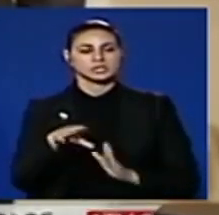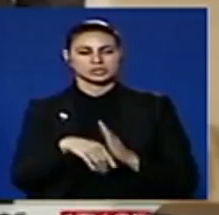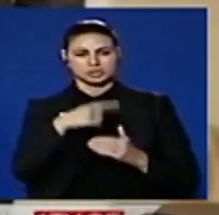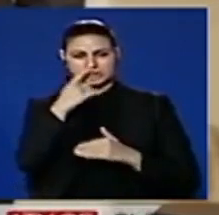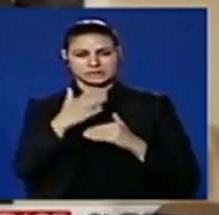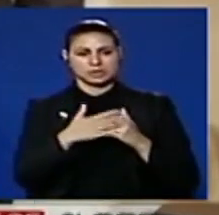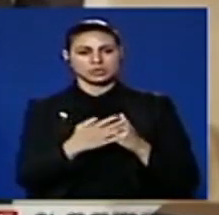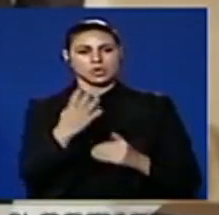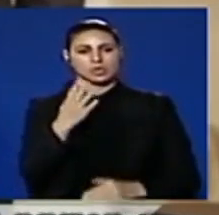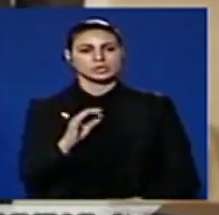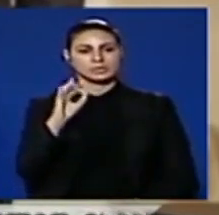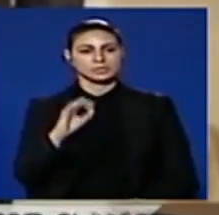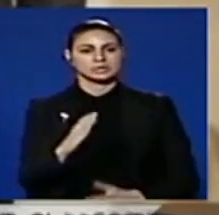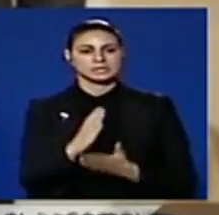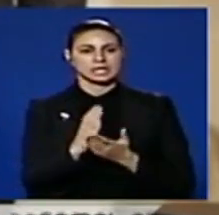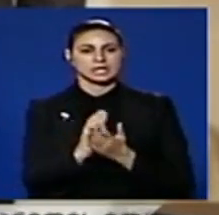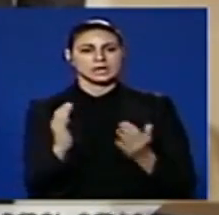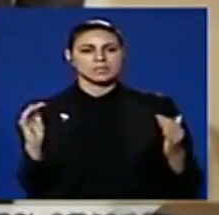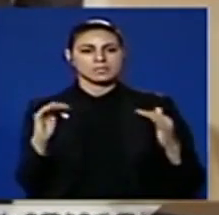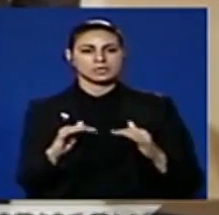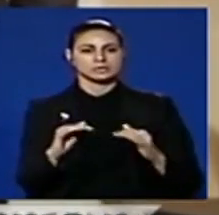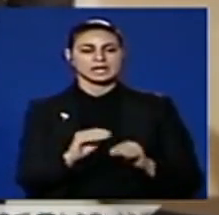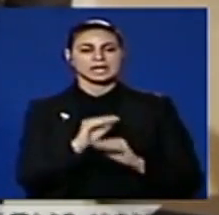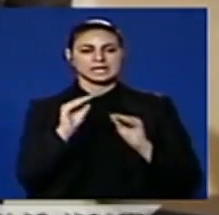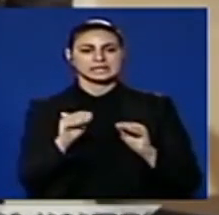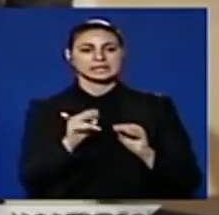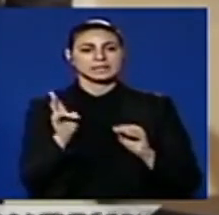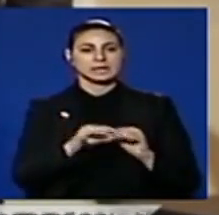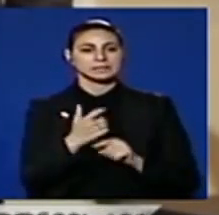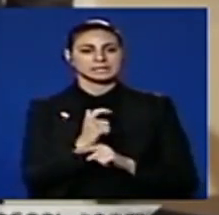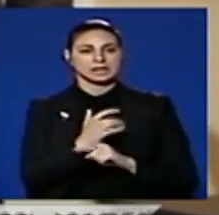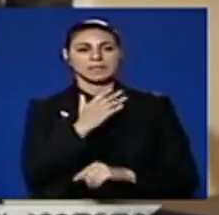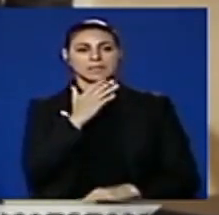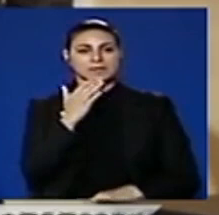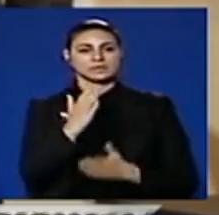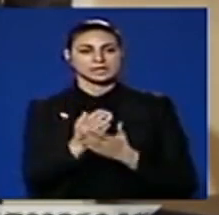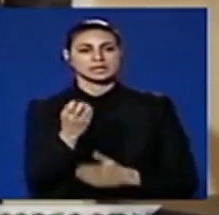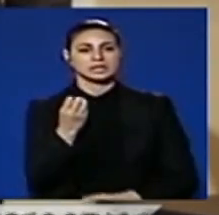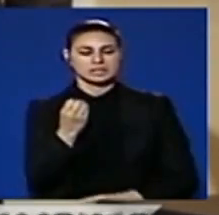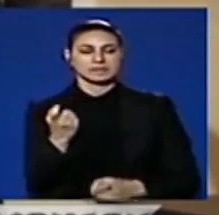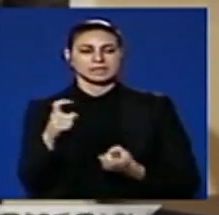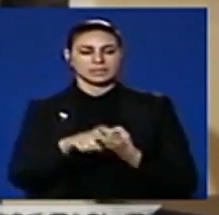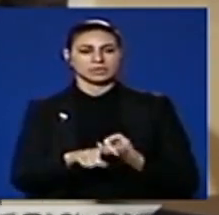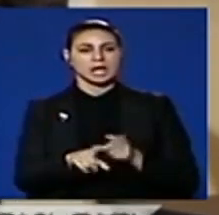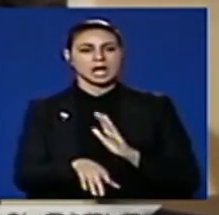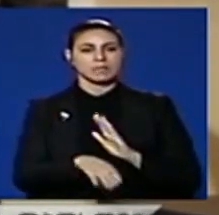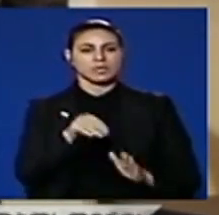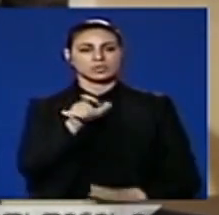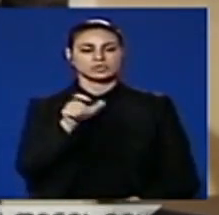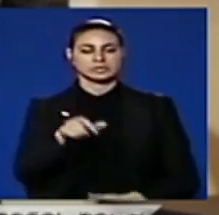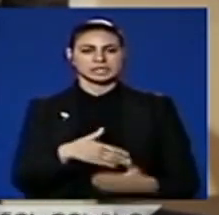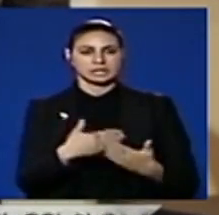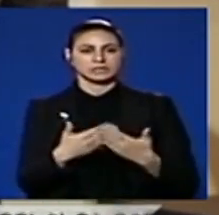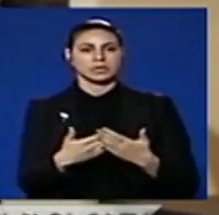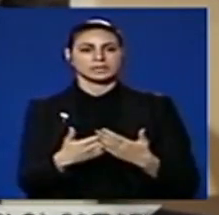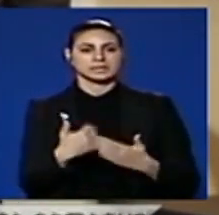დაახლოებით 4%-ით არის ამომრჩეველთა მოსვლა გაზრდილი, მაგრამ ძალიან ბევრია კიდევ დამოკიდებული ამომრჩევლის